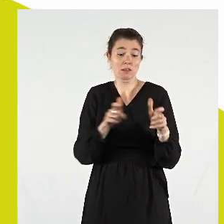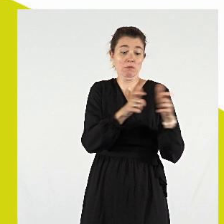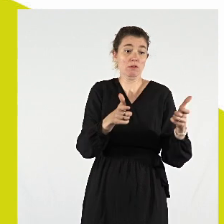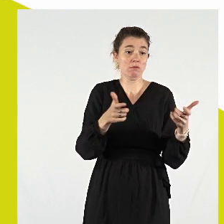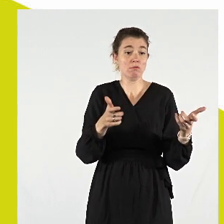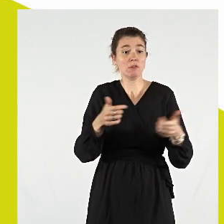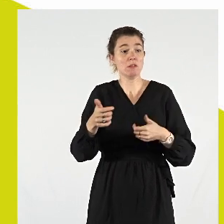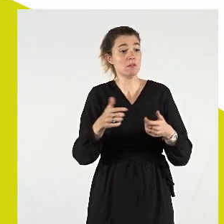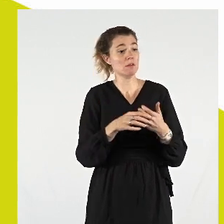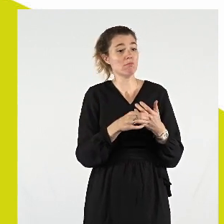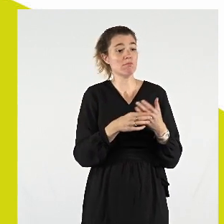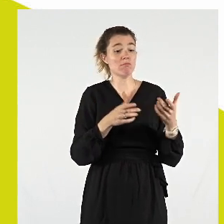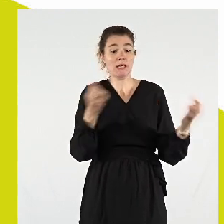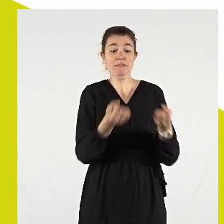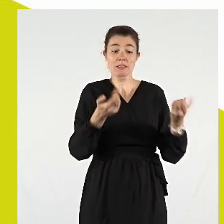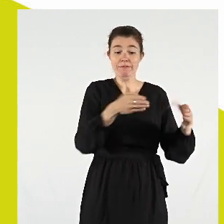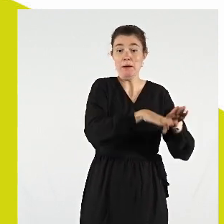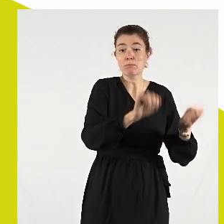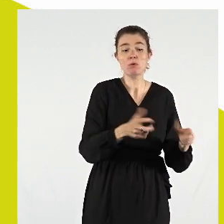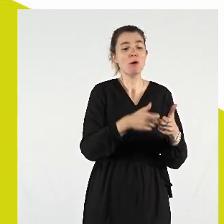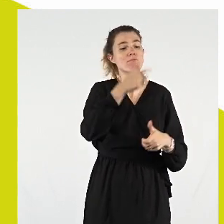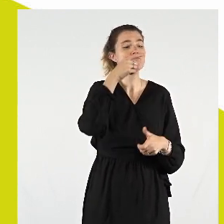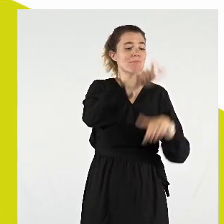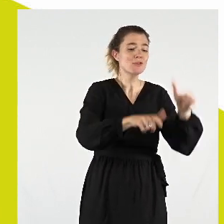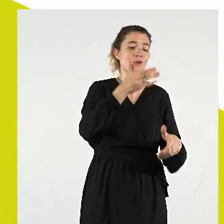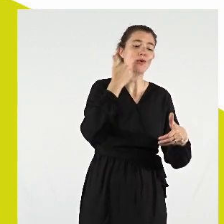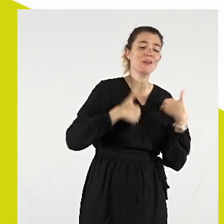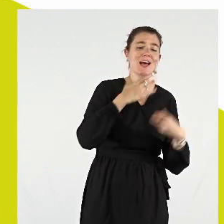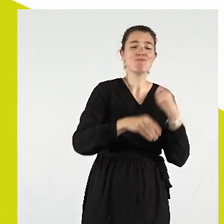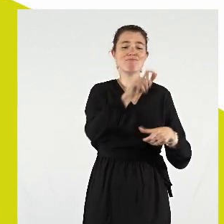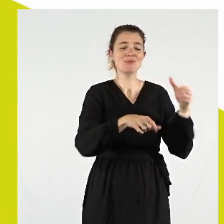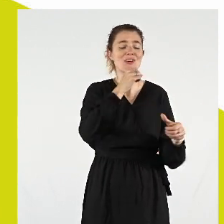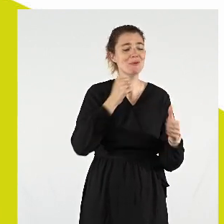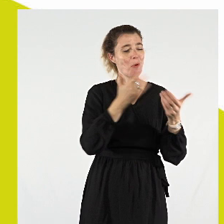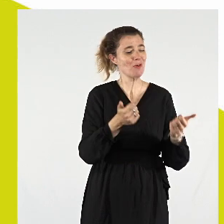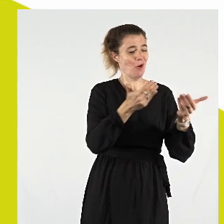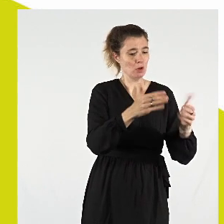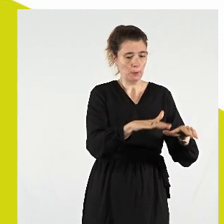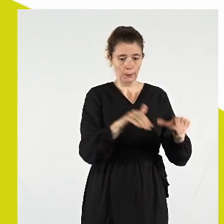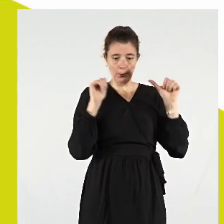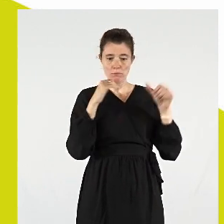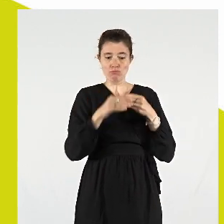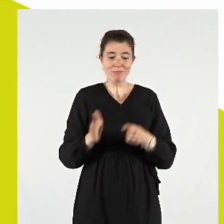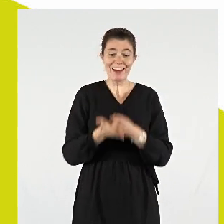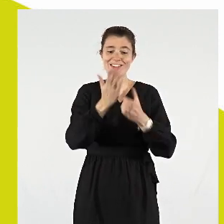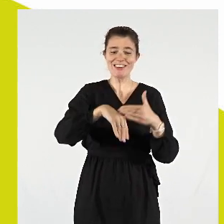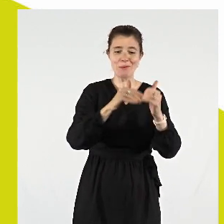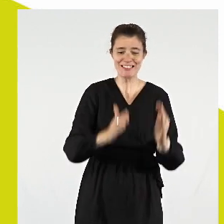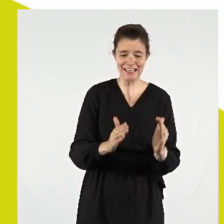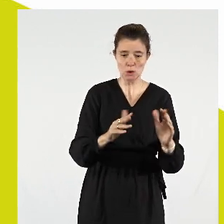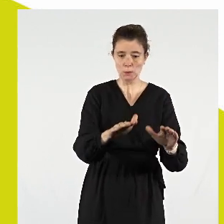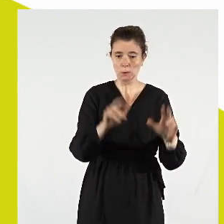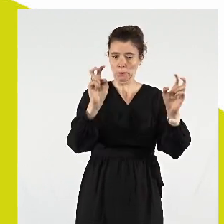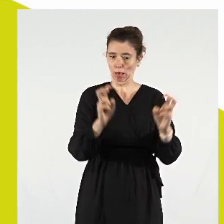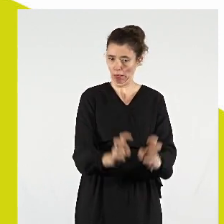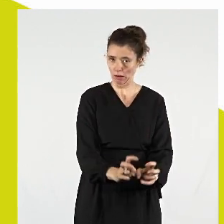rendus aux personnes handicapées ou aux personnes âgées ont été réduites, ou des plans d'aide d'accompagnement à domicile ont été réduits. Donc tout ceci